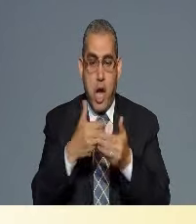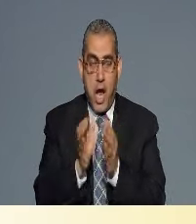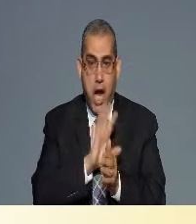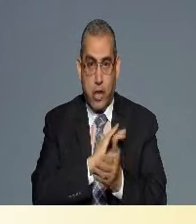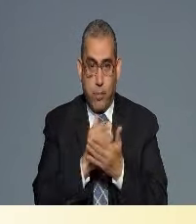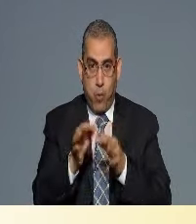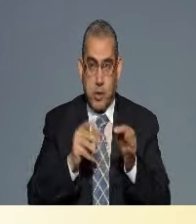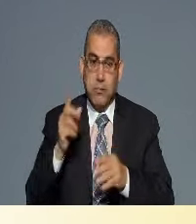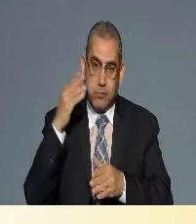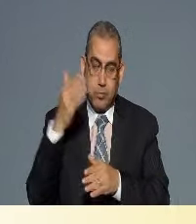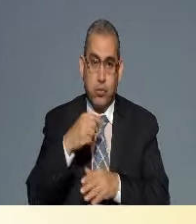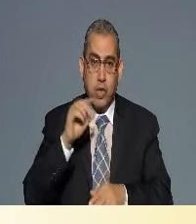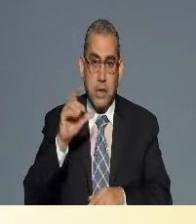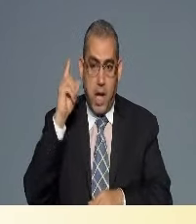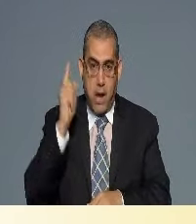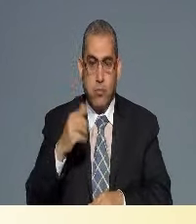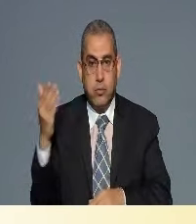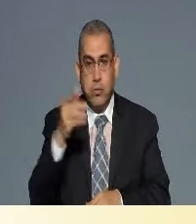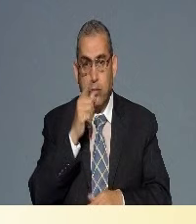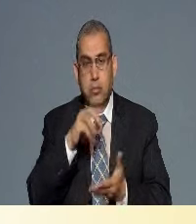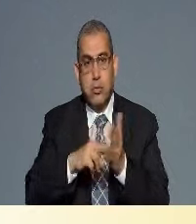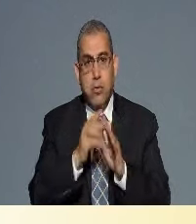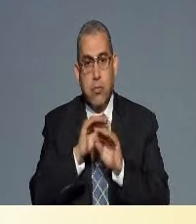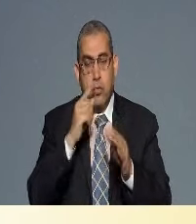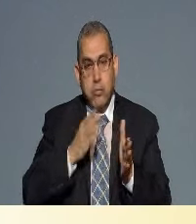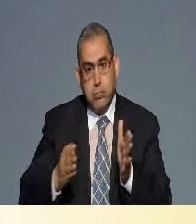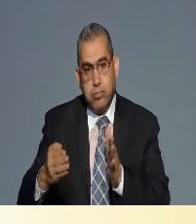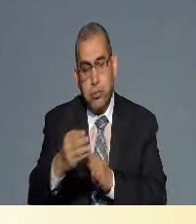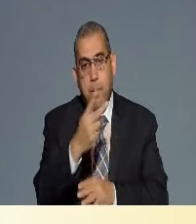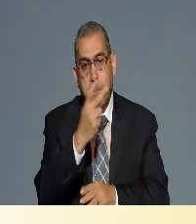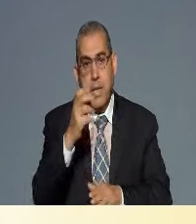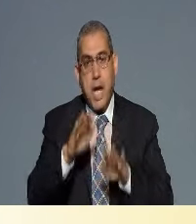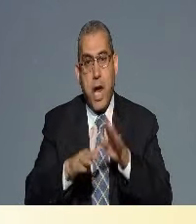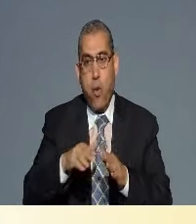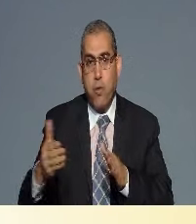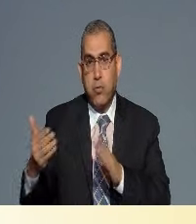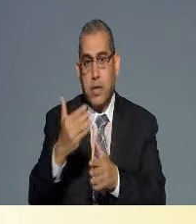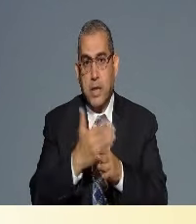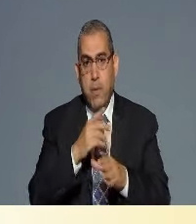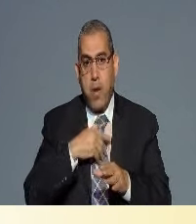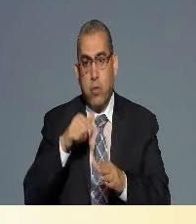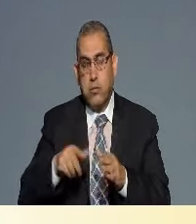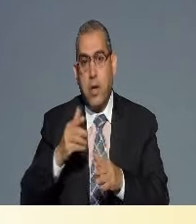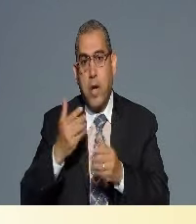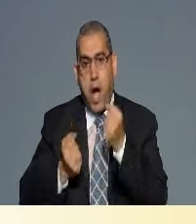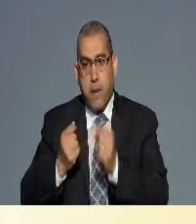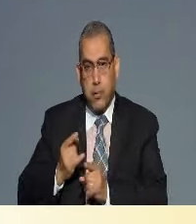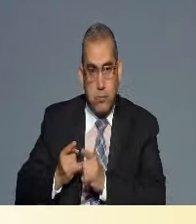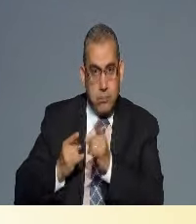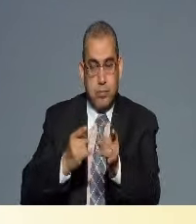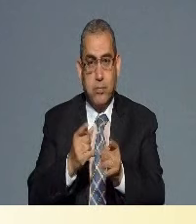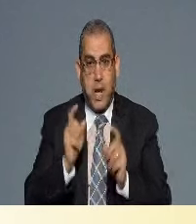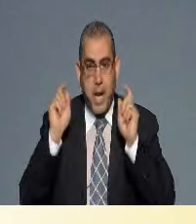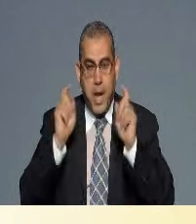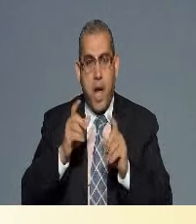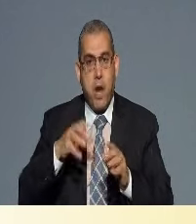سيادتك بتشرف حاليا وبتنفذ طريق بطول 200 كيلو عشان نقدر ندخل المعدات ونبتدي الشغل إن شاء الله